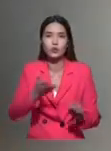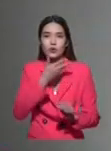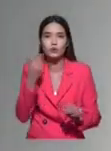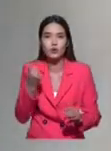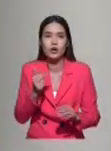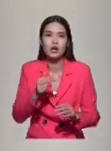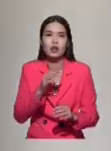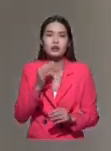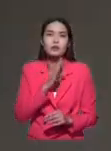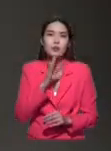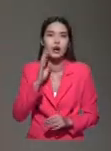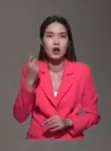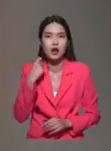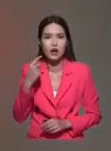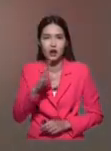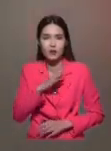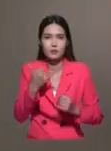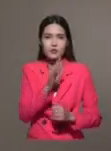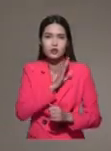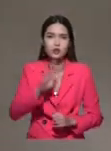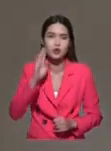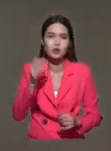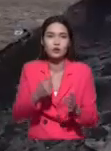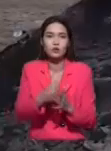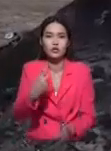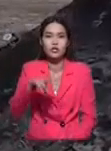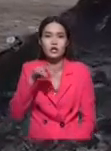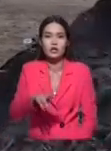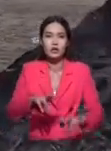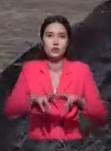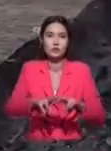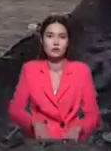из-за пристрастия матери к алкоголю. Сейчас женщине грозит до 20 лет тюрьмы.